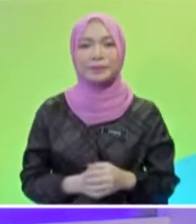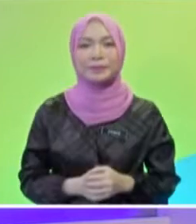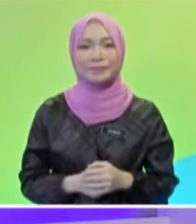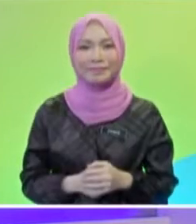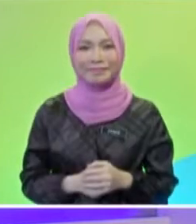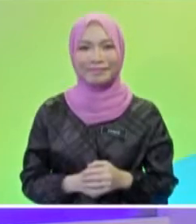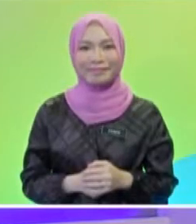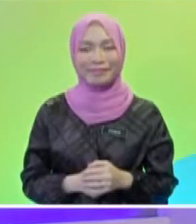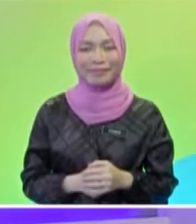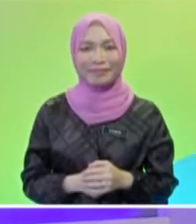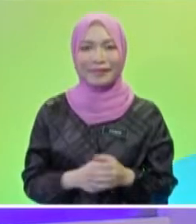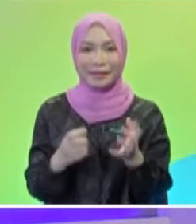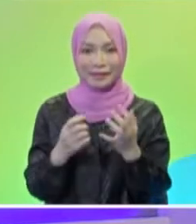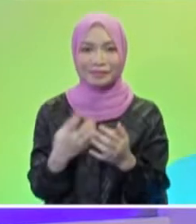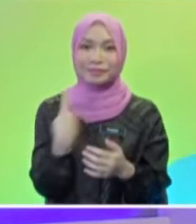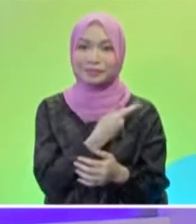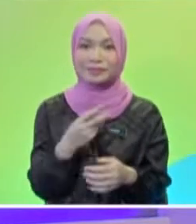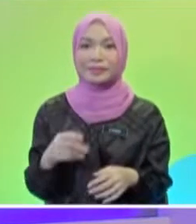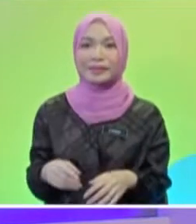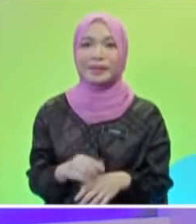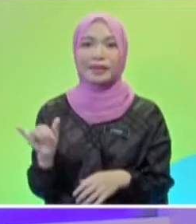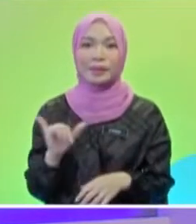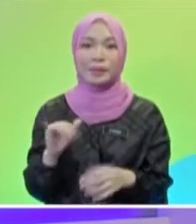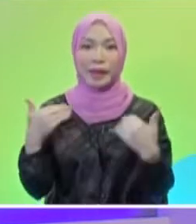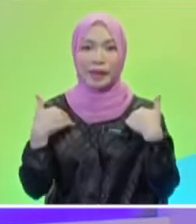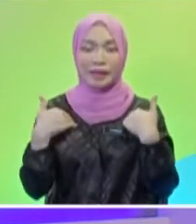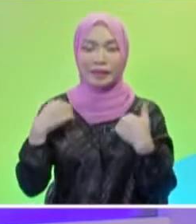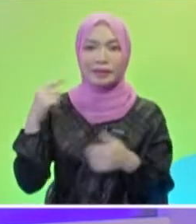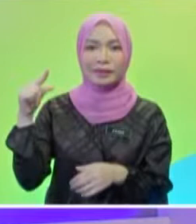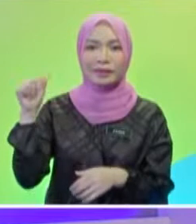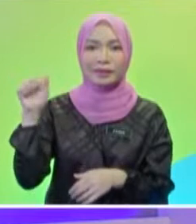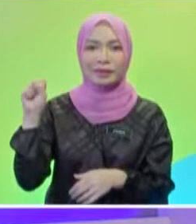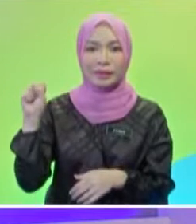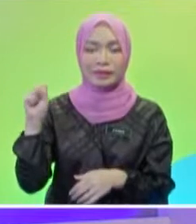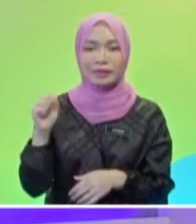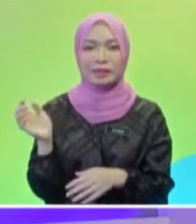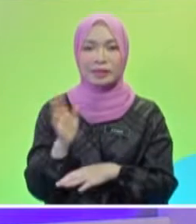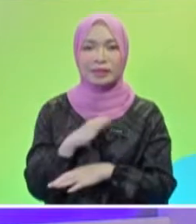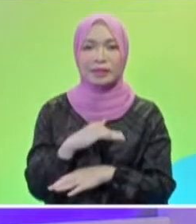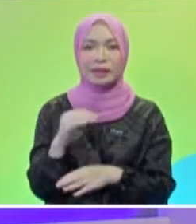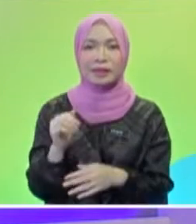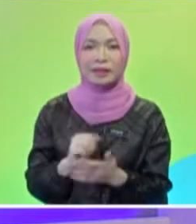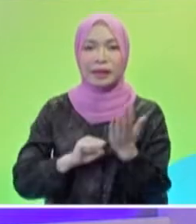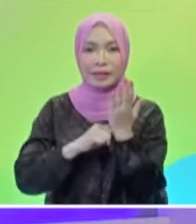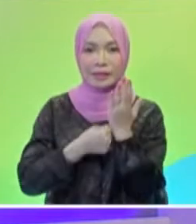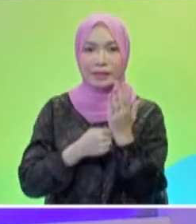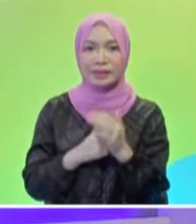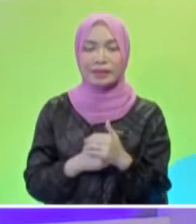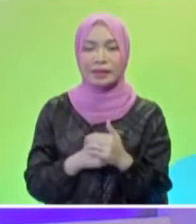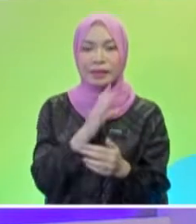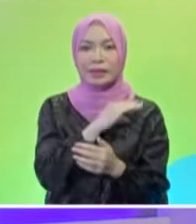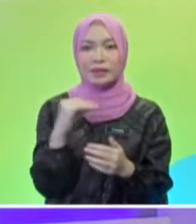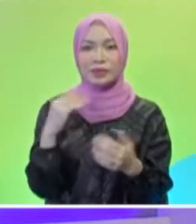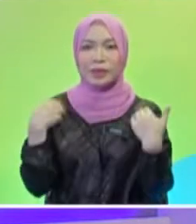sumber gas asli kita ada sumber air sebenarnya A itu boleh menghasilkan tenaga karena air sudah si bergerak dan menghasilkan